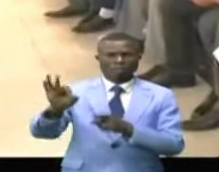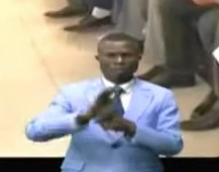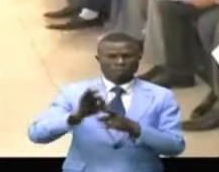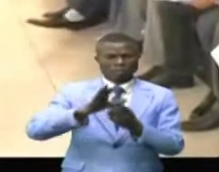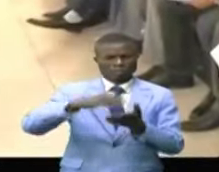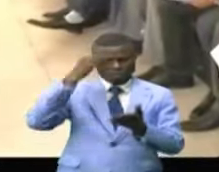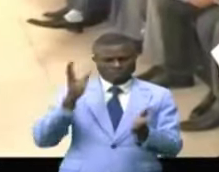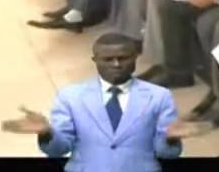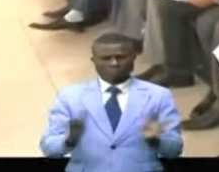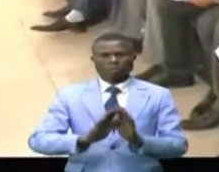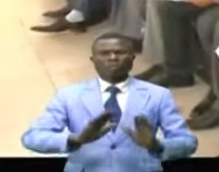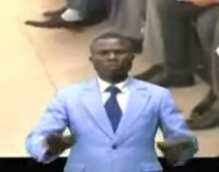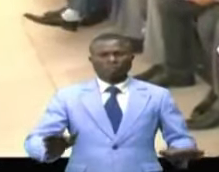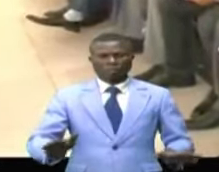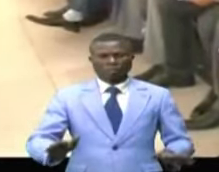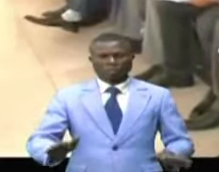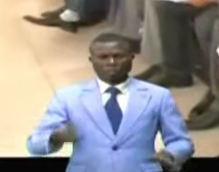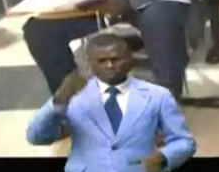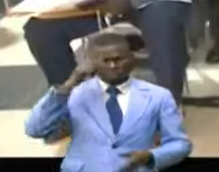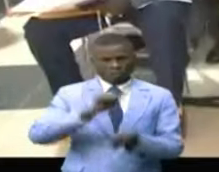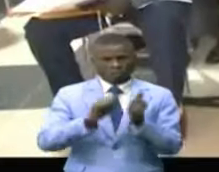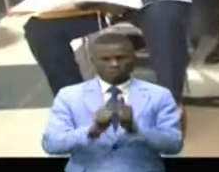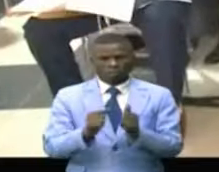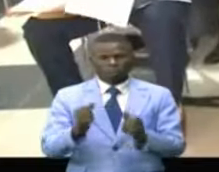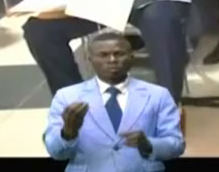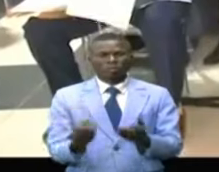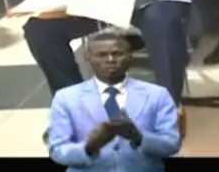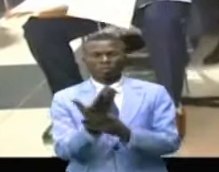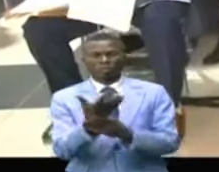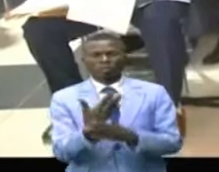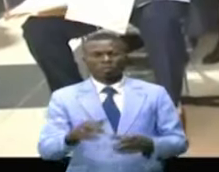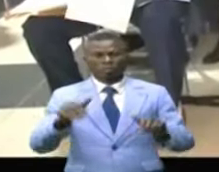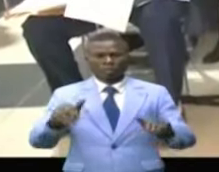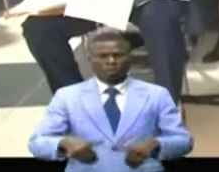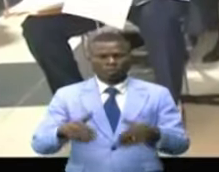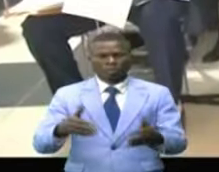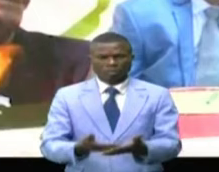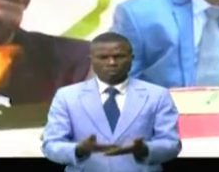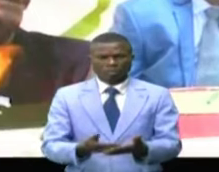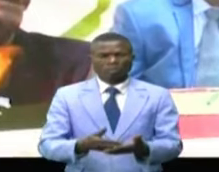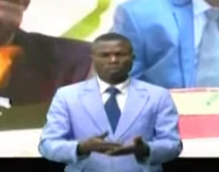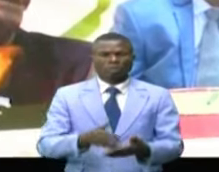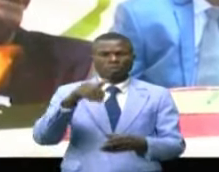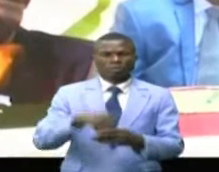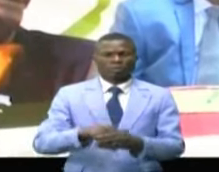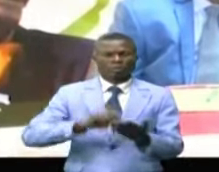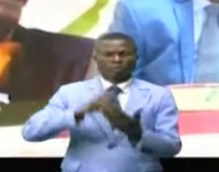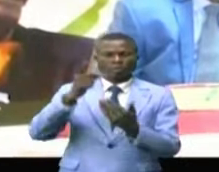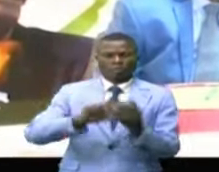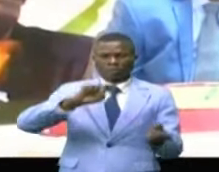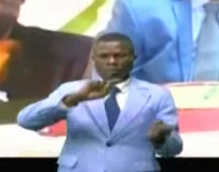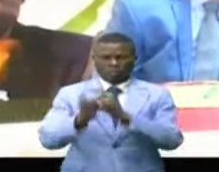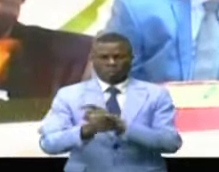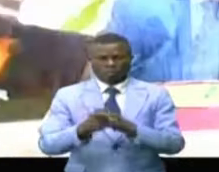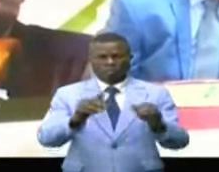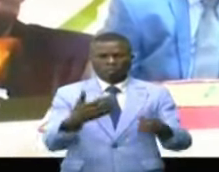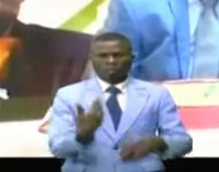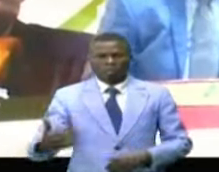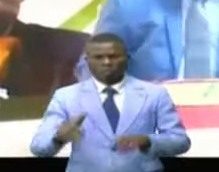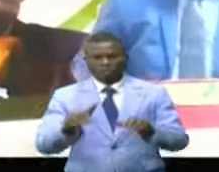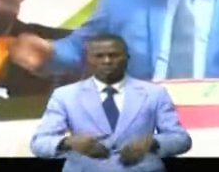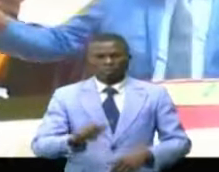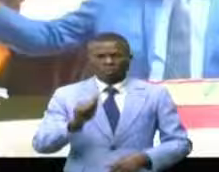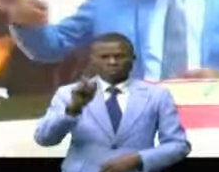et renforcement des capacités sur la production agricole. Et ce, à travers l'agenda de transformation agricole